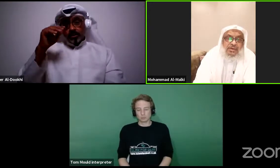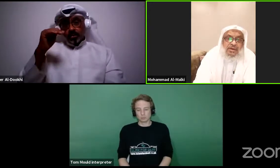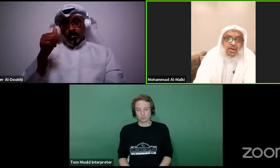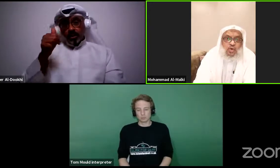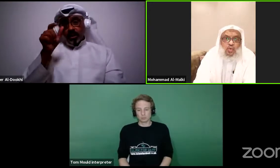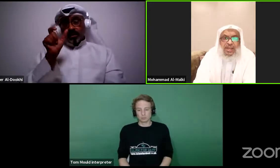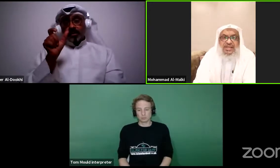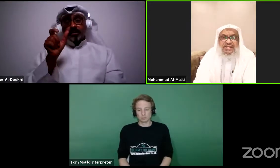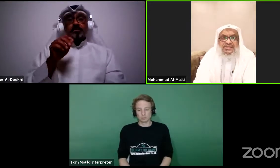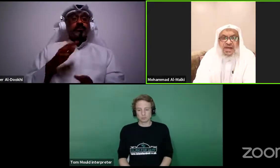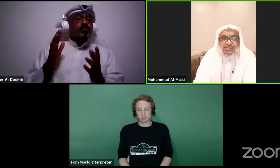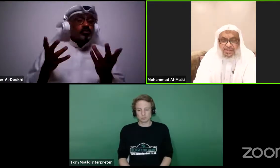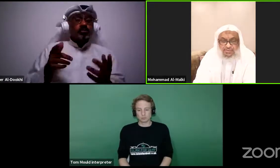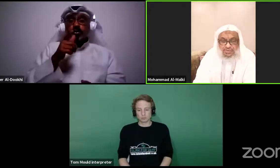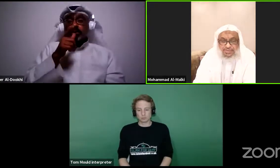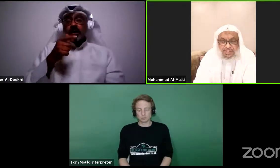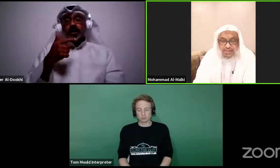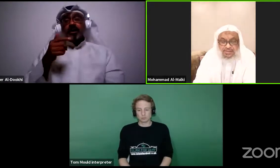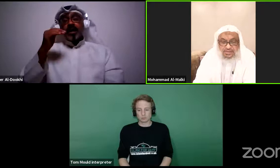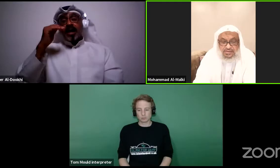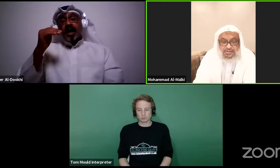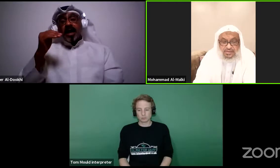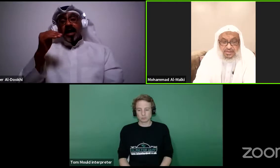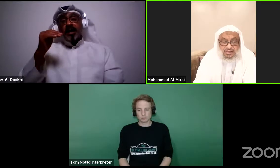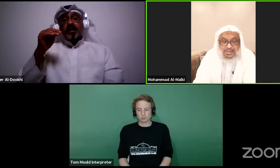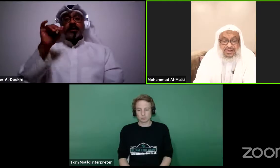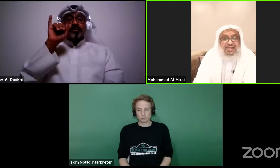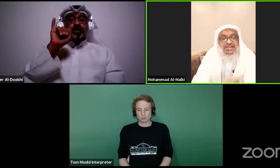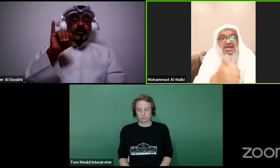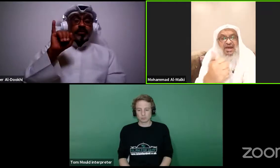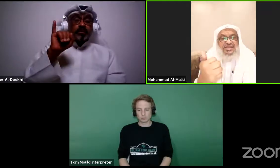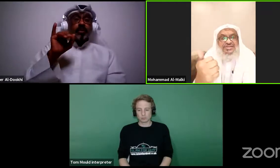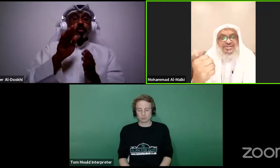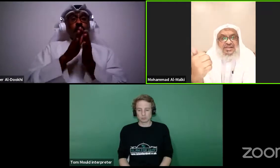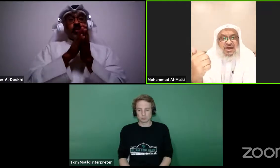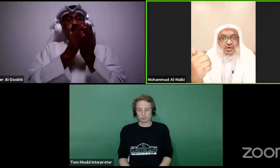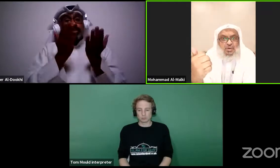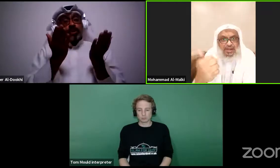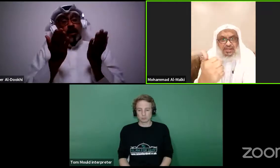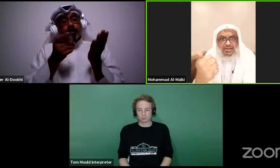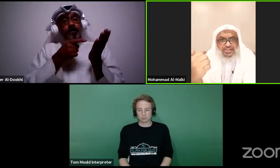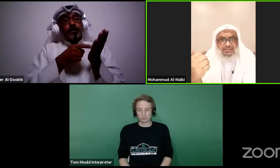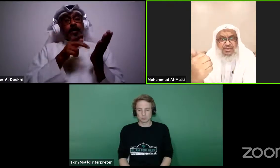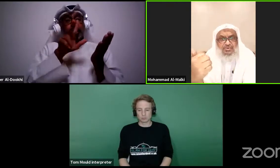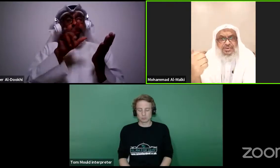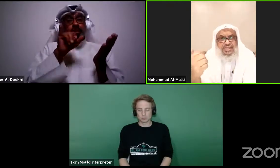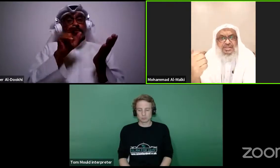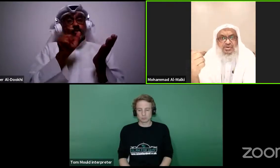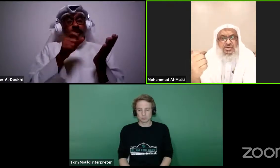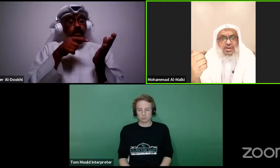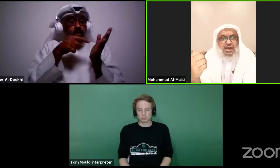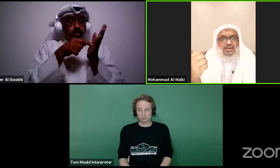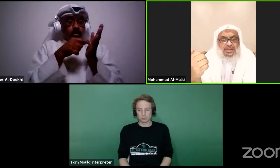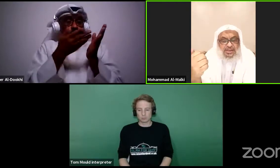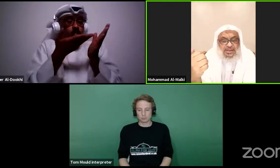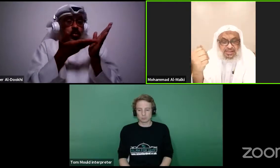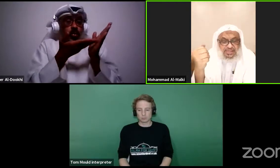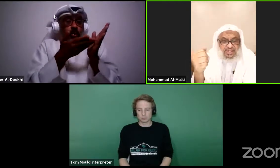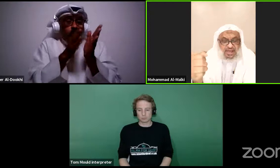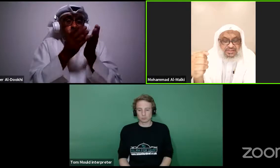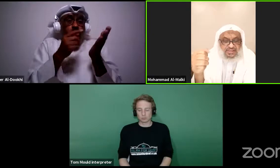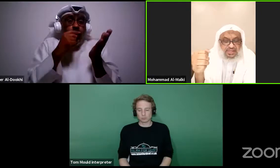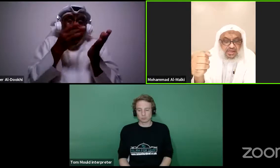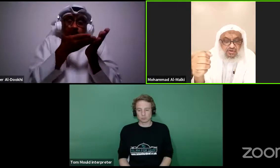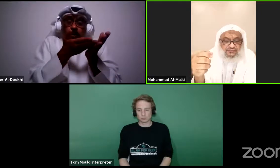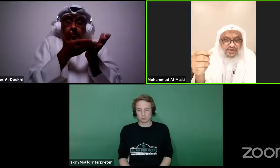حاميم والكتاب المبين إنا أنزلناه، أي الكتاب المبين الذي هو القرآن،